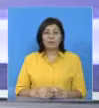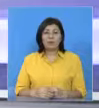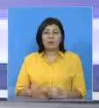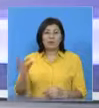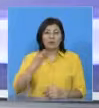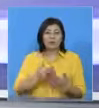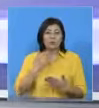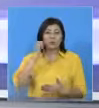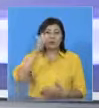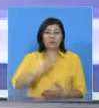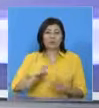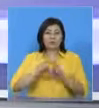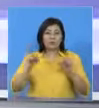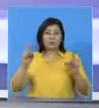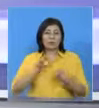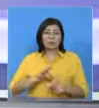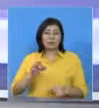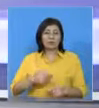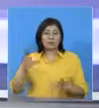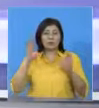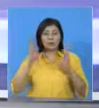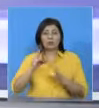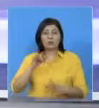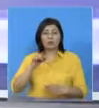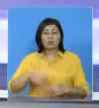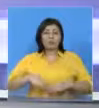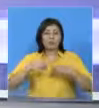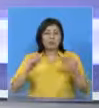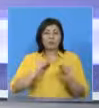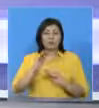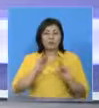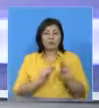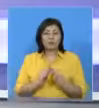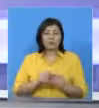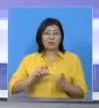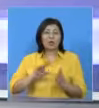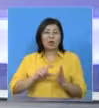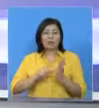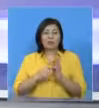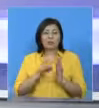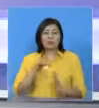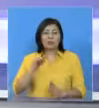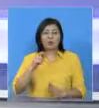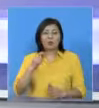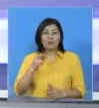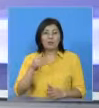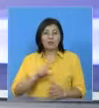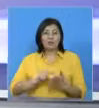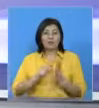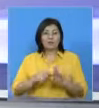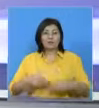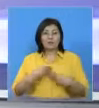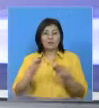В октябре прошлого года в здании областной мечети Нургасыр открылся выставочный зал «Руханият» областного историко-краеведческого музея. В зале